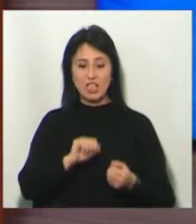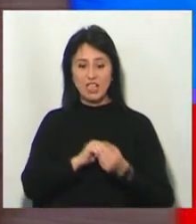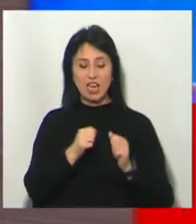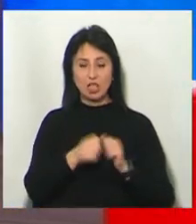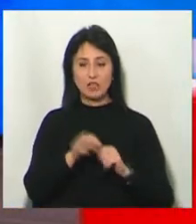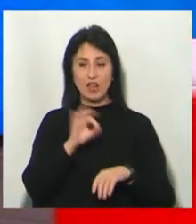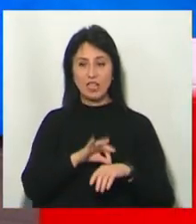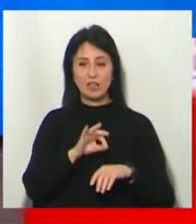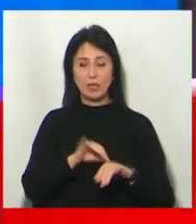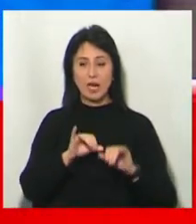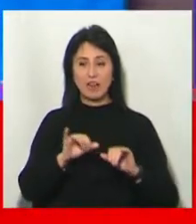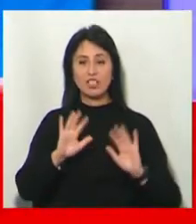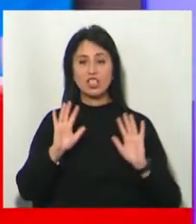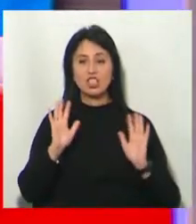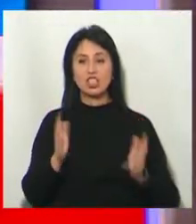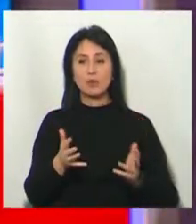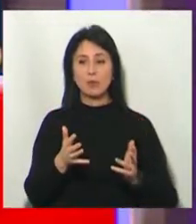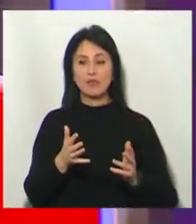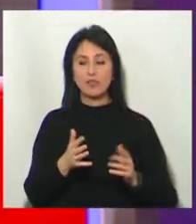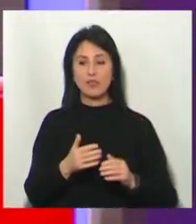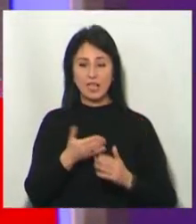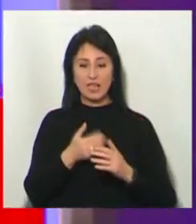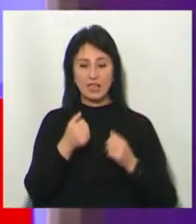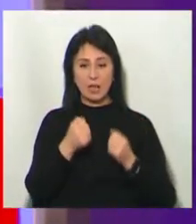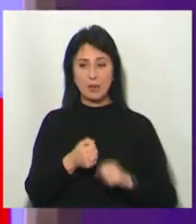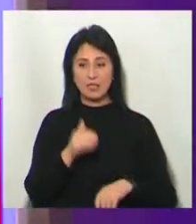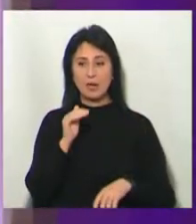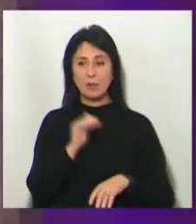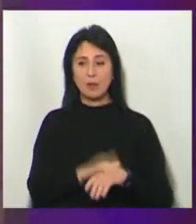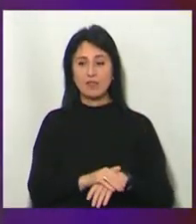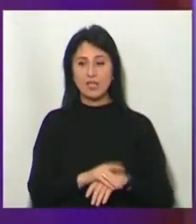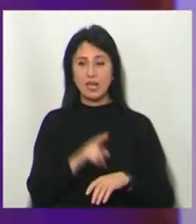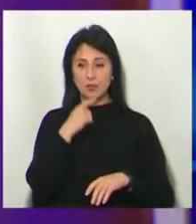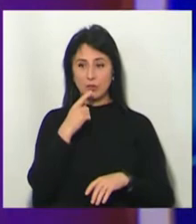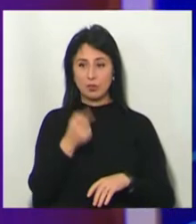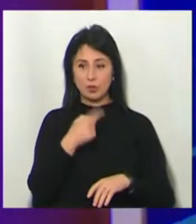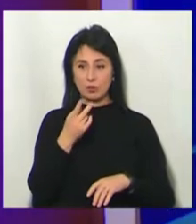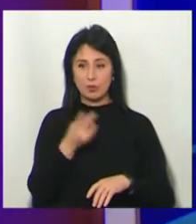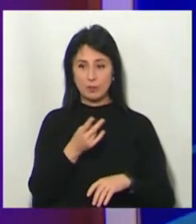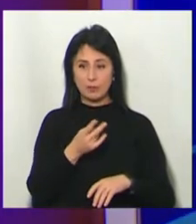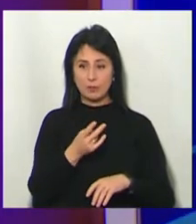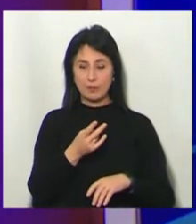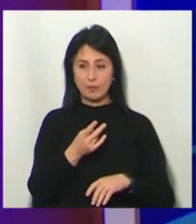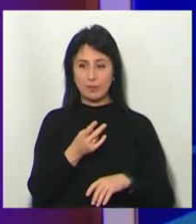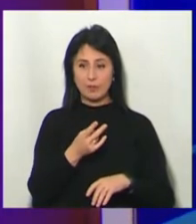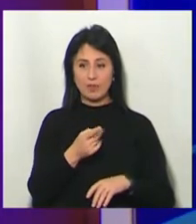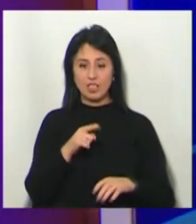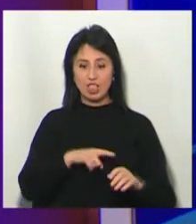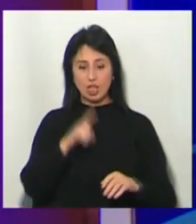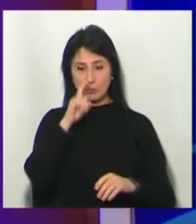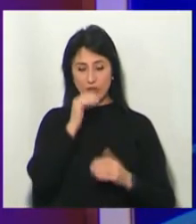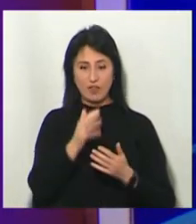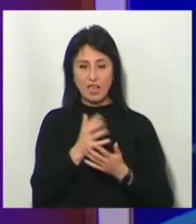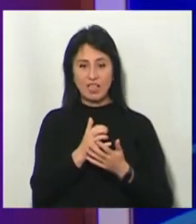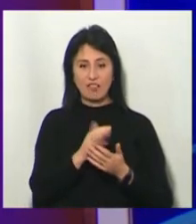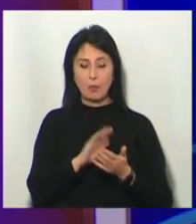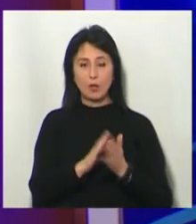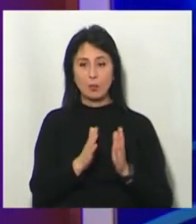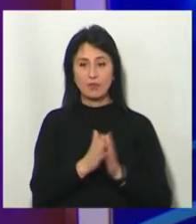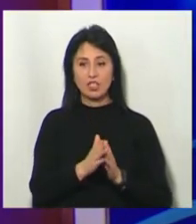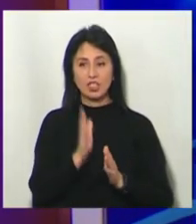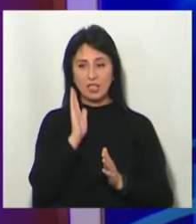შარდკენჭოვანი დაავადებების განვითარების შემთხვევაში დამამძიმებელი ფაქტორი რა თქმა უნდა შარჯავა ზაგროვების